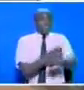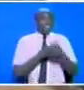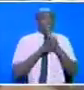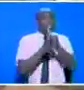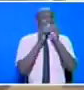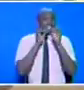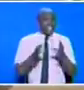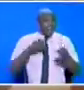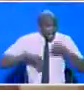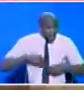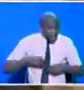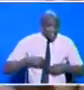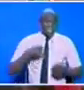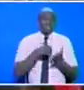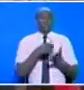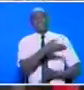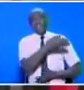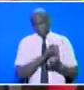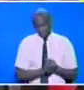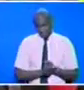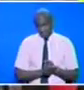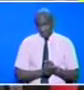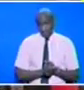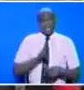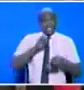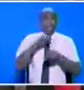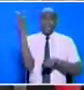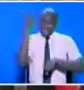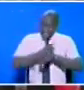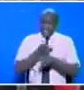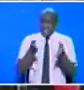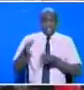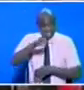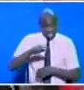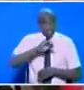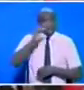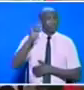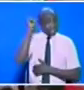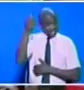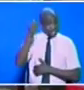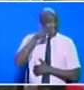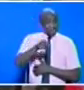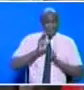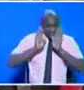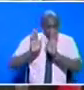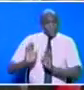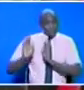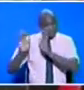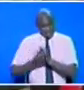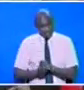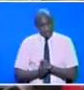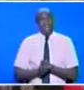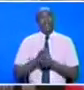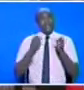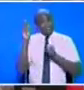kuongoza vita dhidi ya ufisadi. Baada ya kupiga kambi kwa siku tatu katika eneo la Mlima Kenya, huku akipiga kampeni, Rais Uhuru Kenyatta